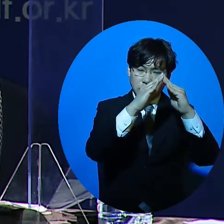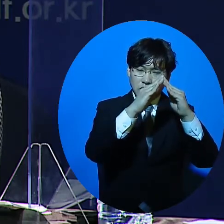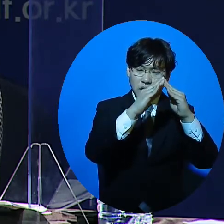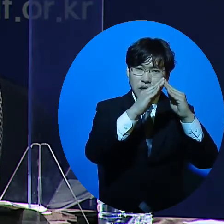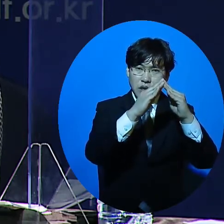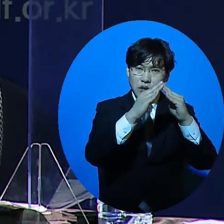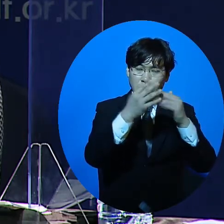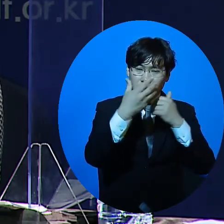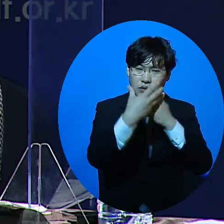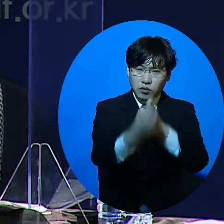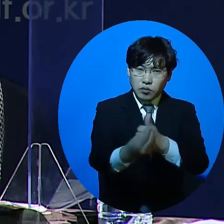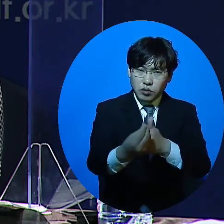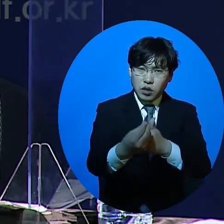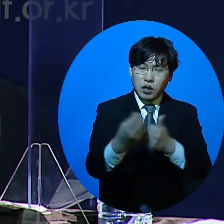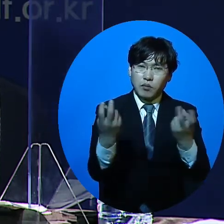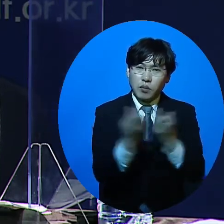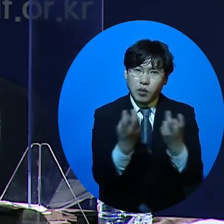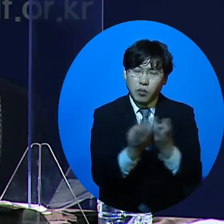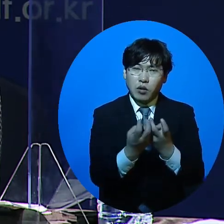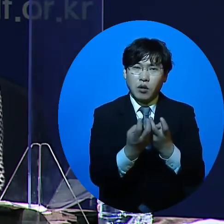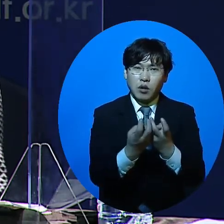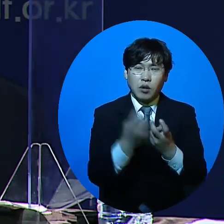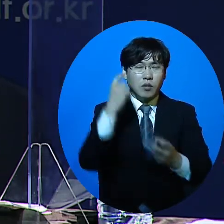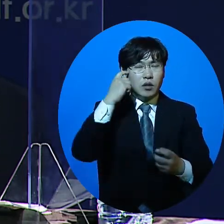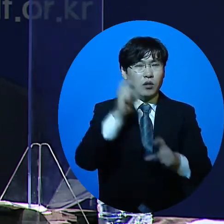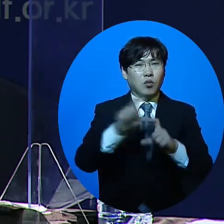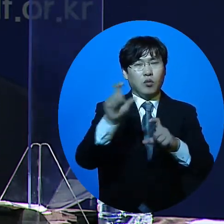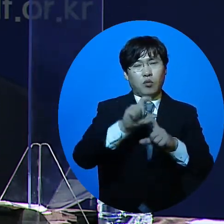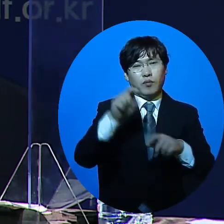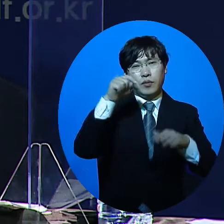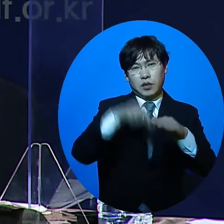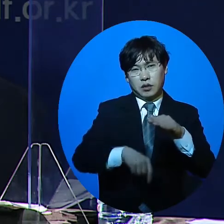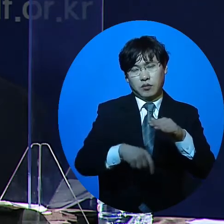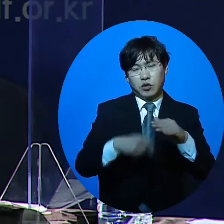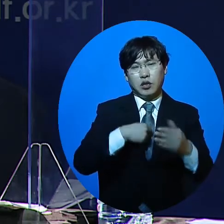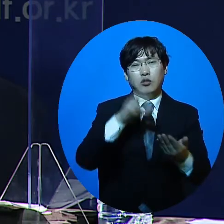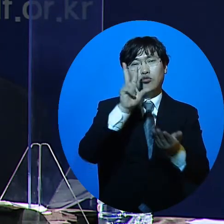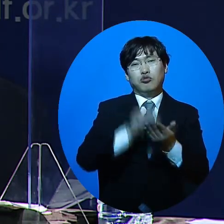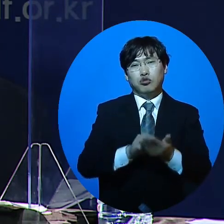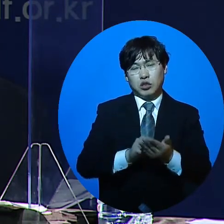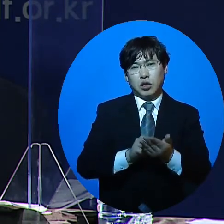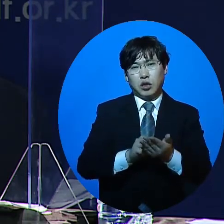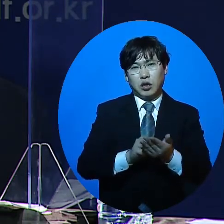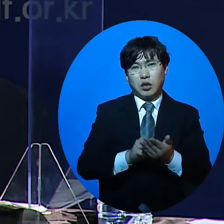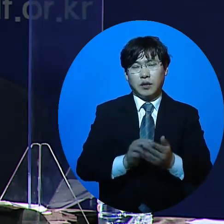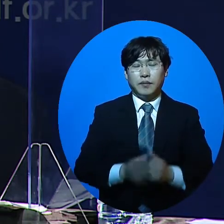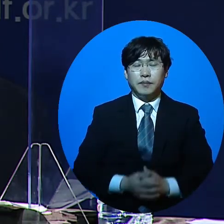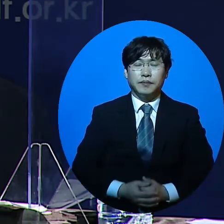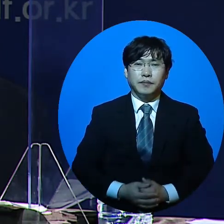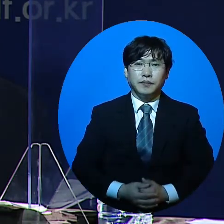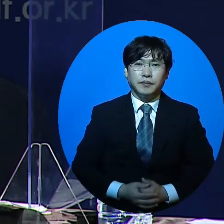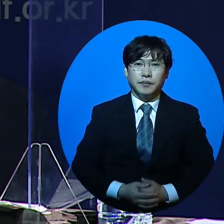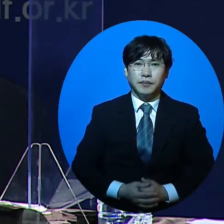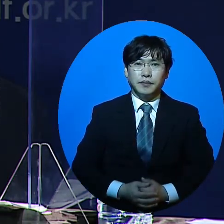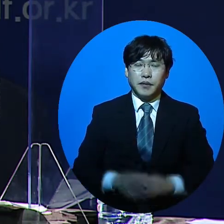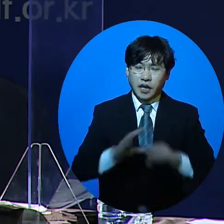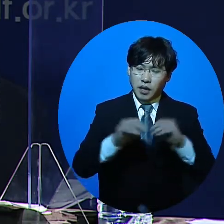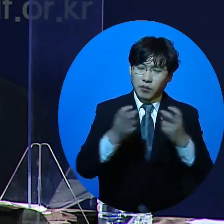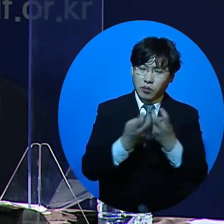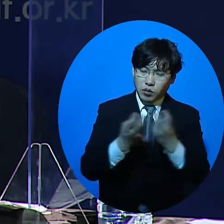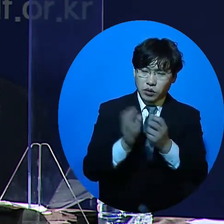수 있는가, 그 부분이 가장 제가 숙제로 지금 안고 있는 부분입니다.